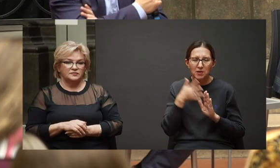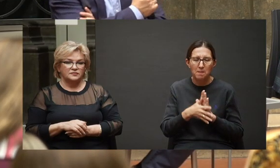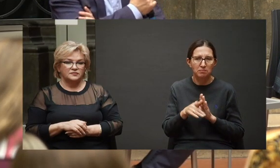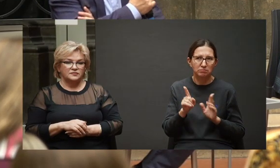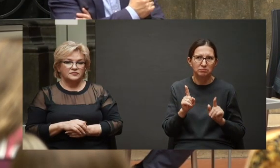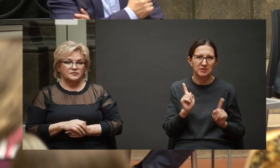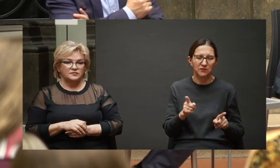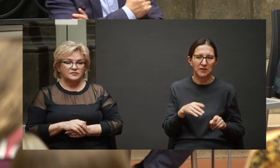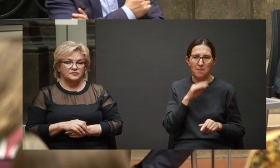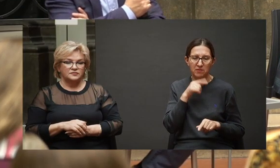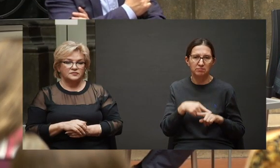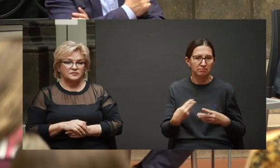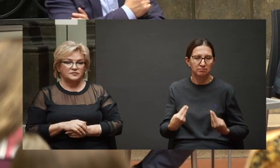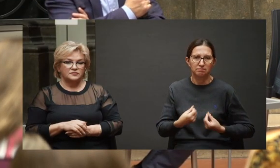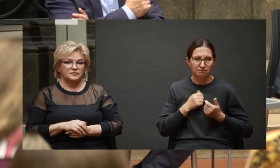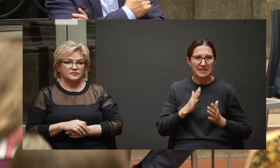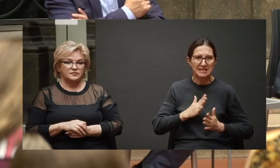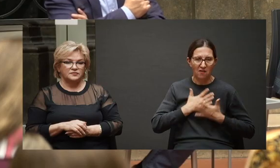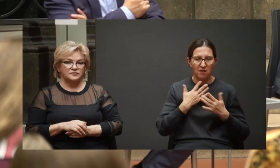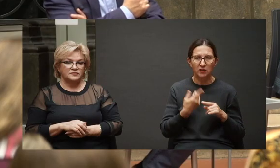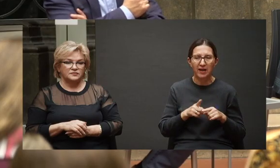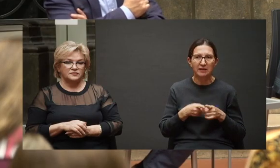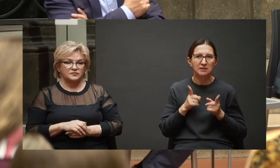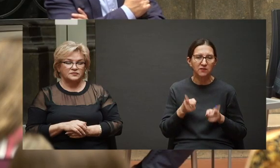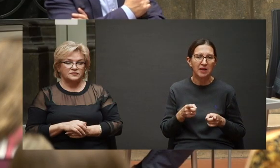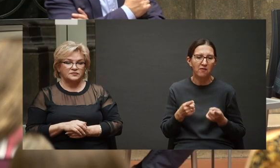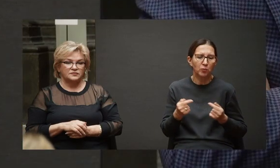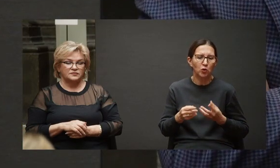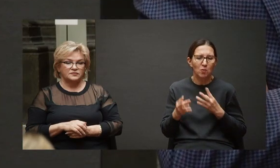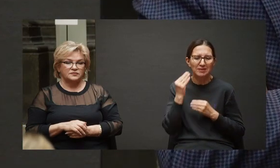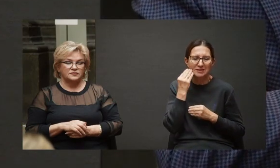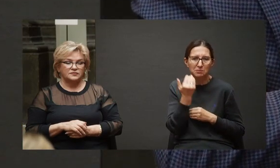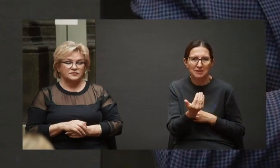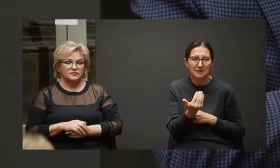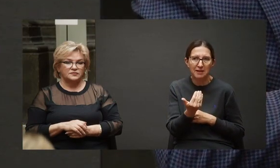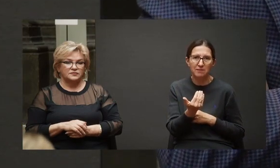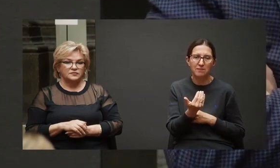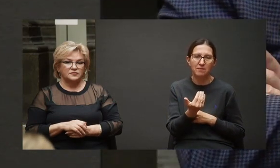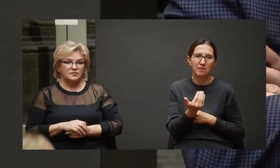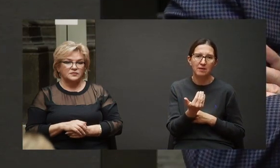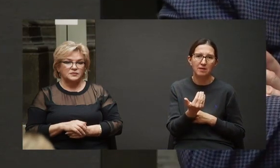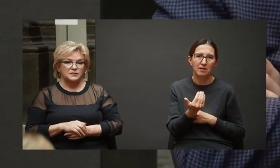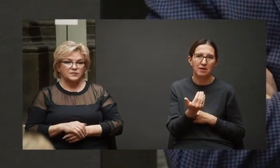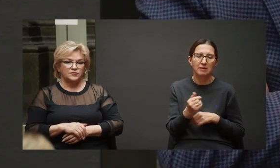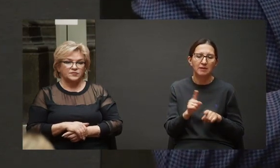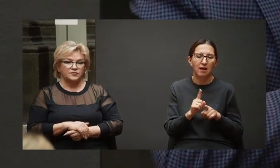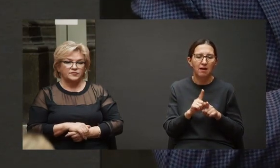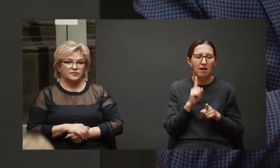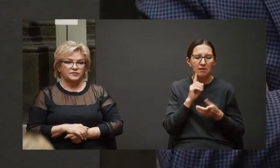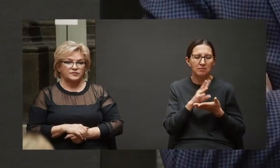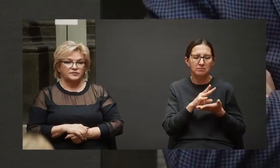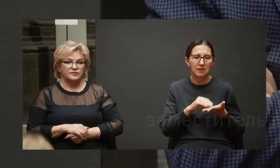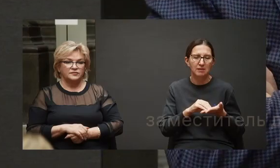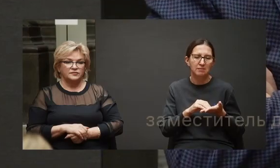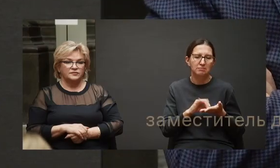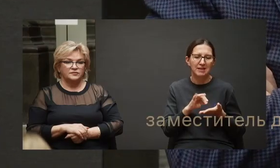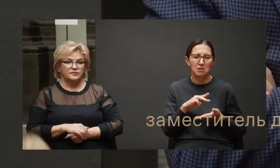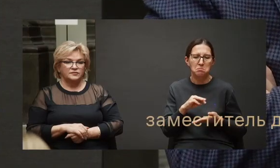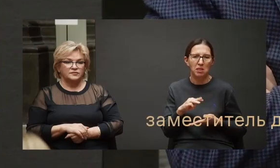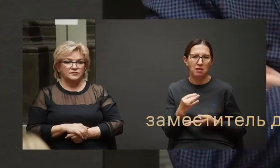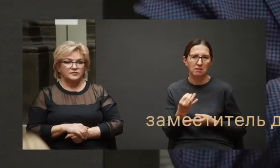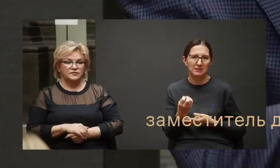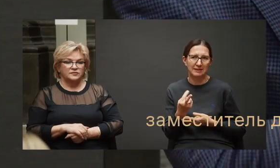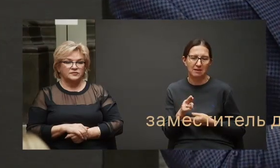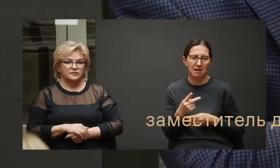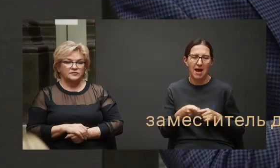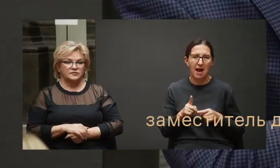профессионально, значит, захватывало. Это же, в общем, в определенном смысле такая, я не скажу, имитация. Это предложение,